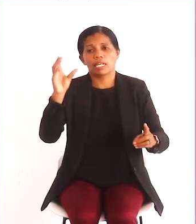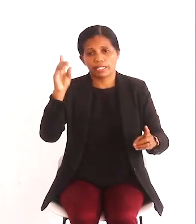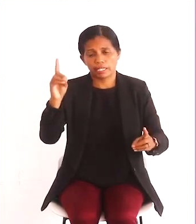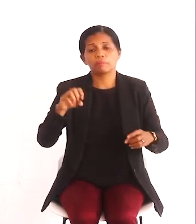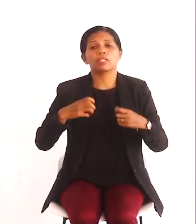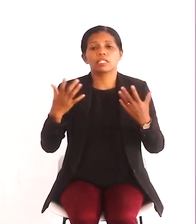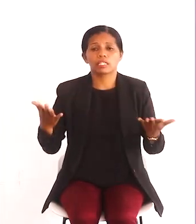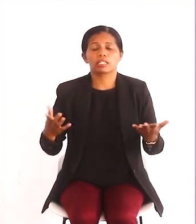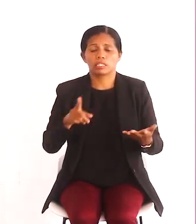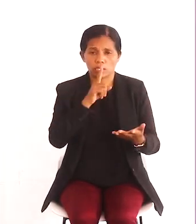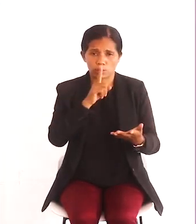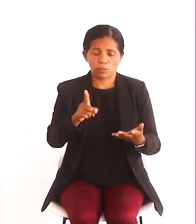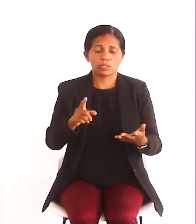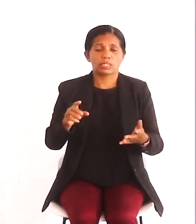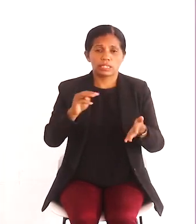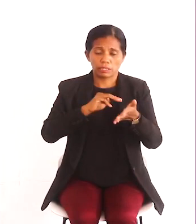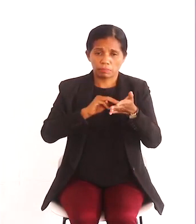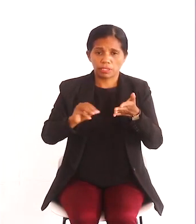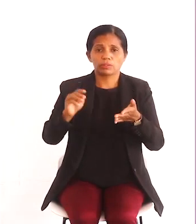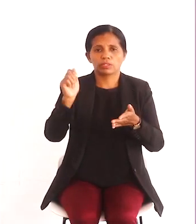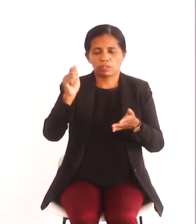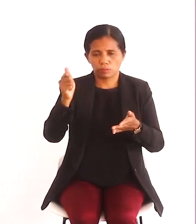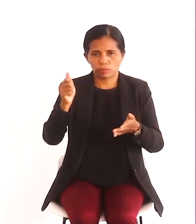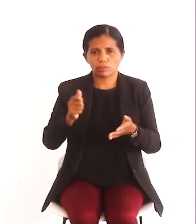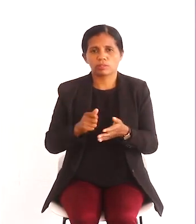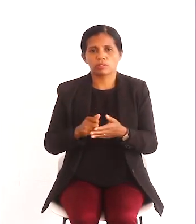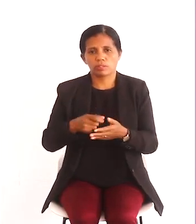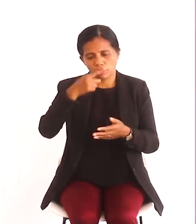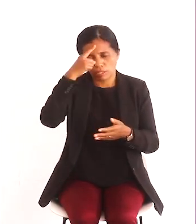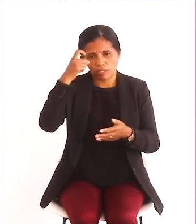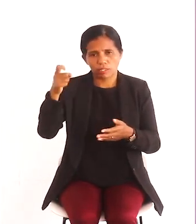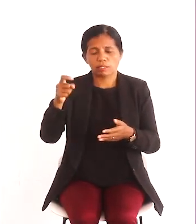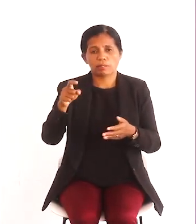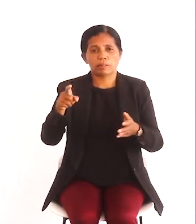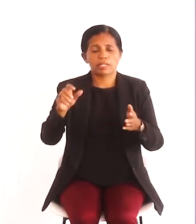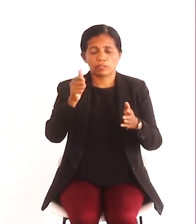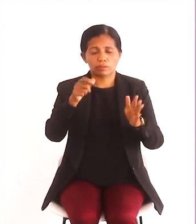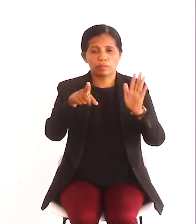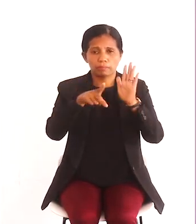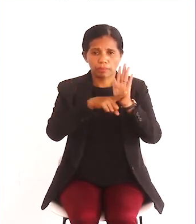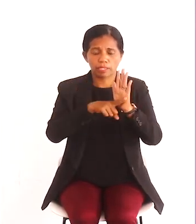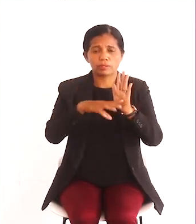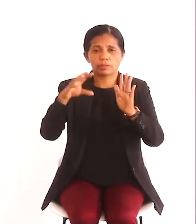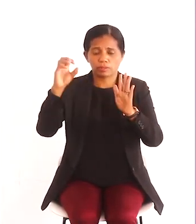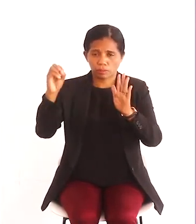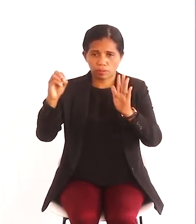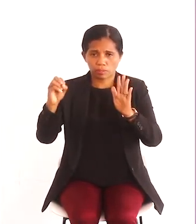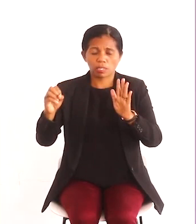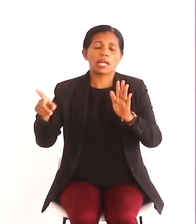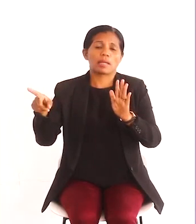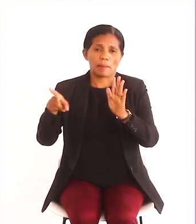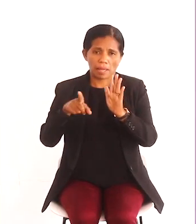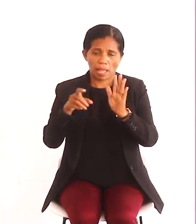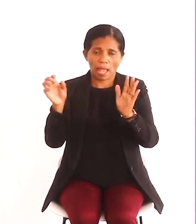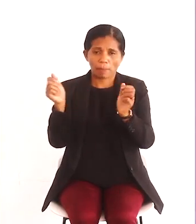Los, sentimetro sanulu tambah sentimetro sanulu menus mamuk mak sentimetro sanulu.